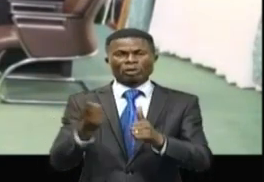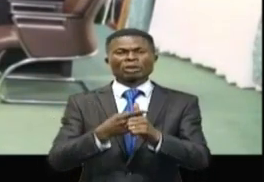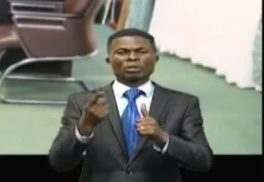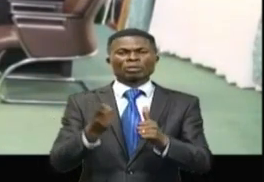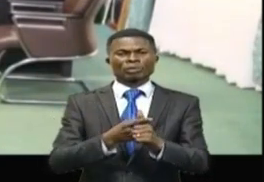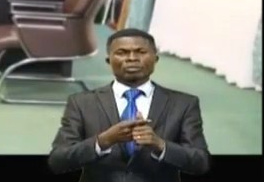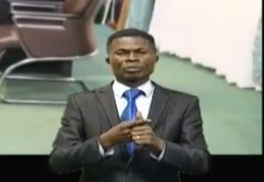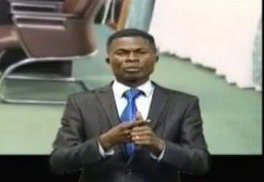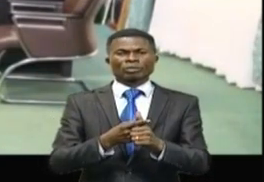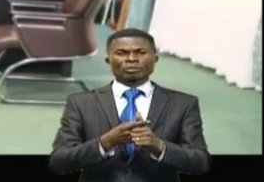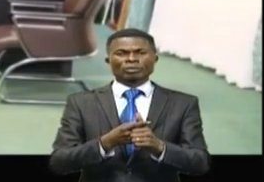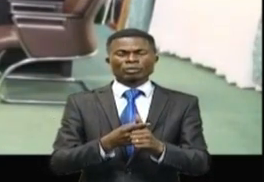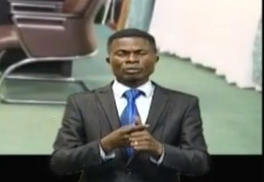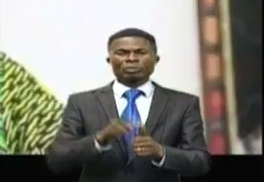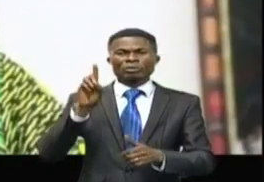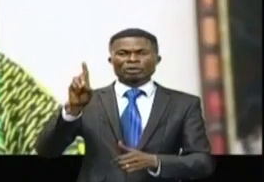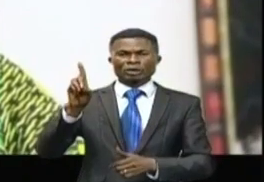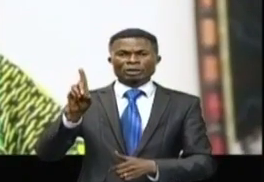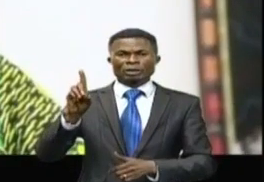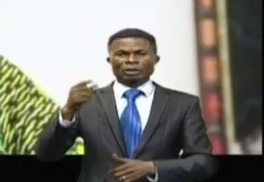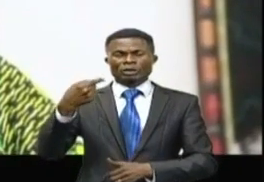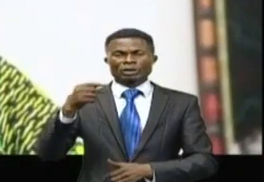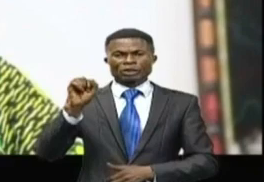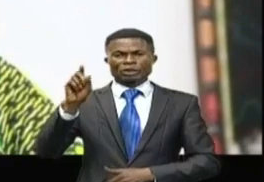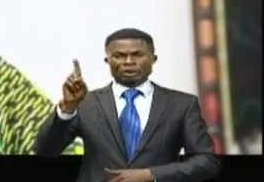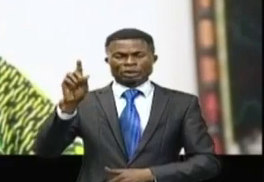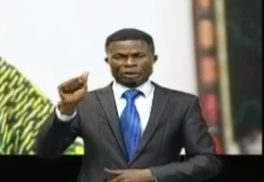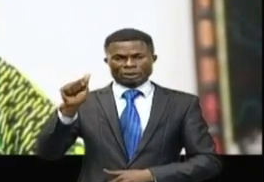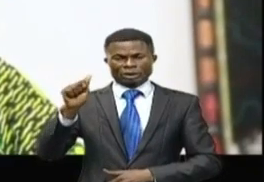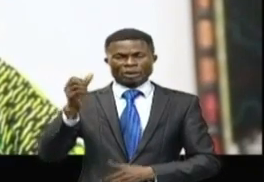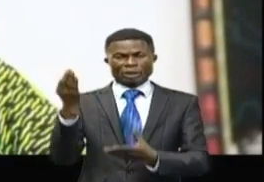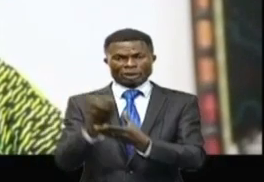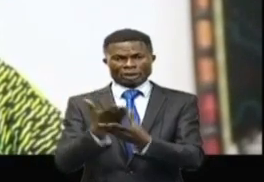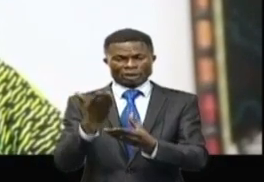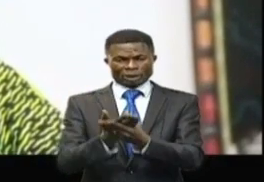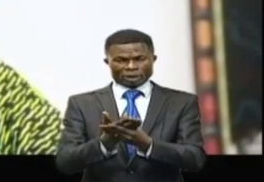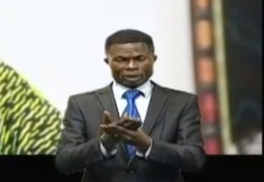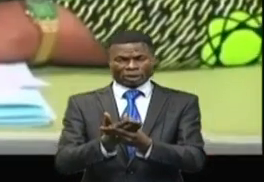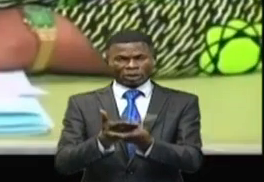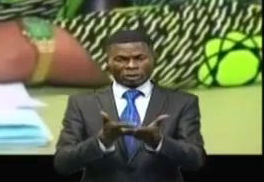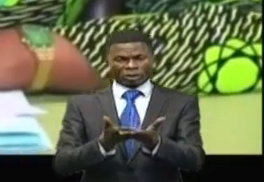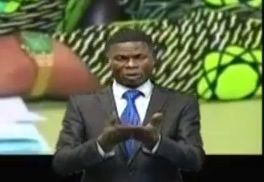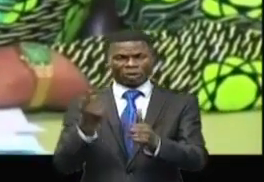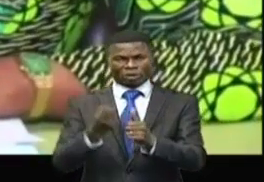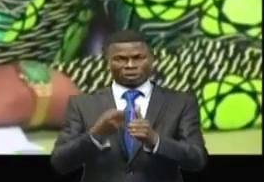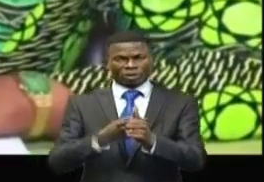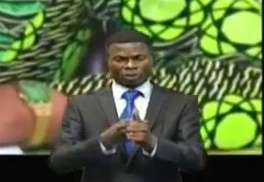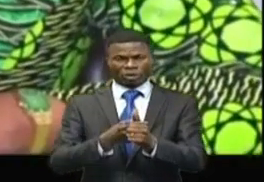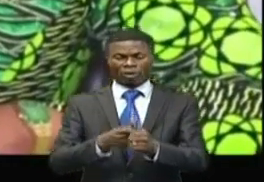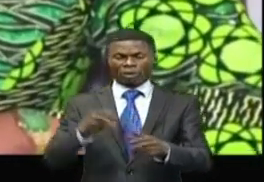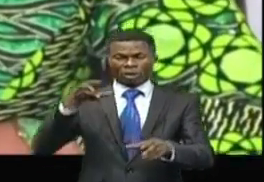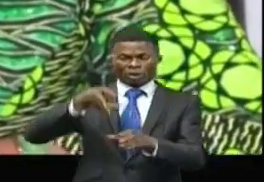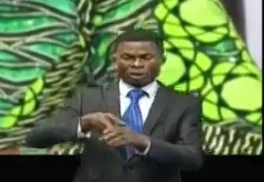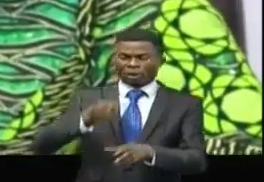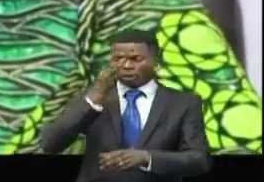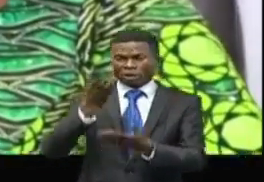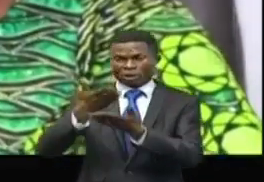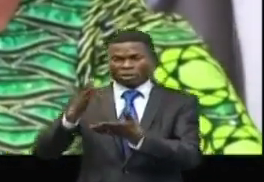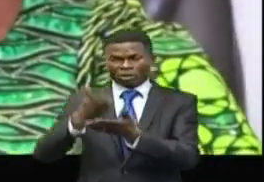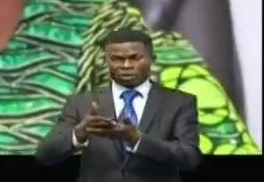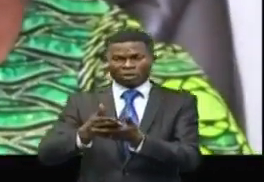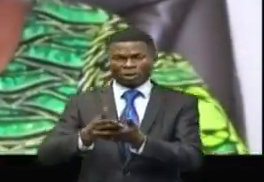pour la dgd à de la finalisation des dossiers contentieux notamment ses de pétrole et distributeurs dans l'ex